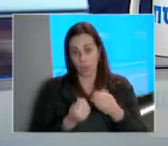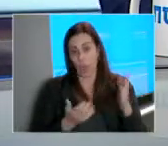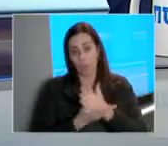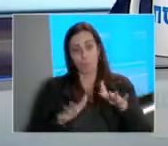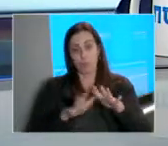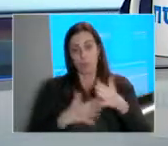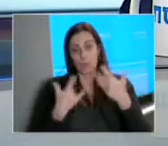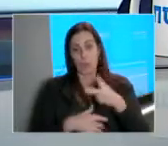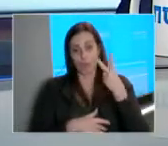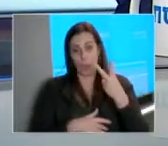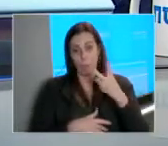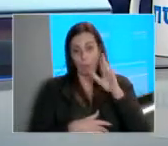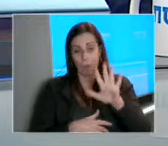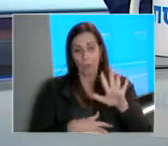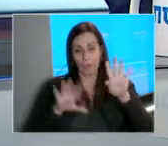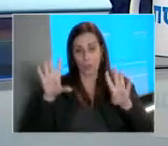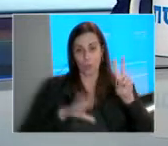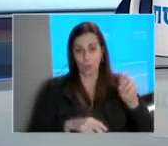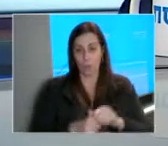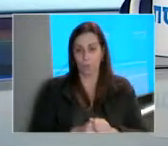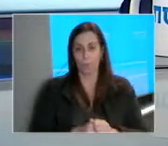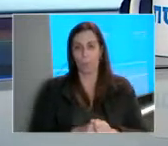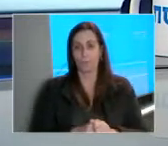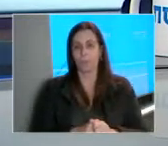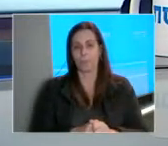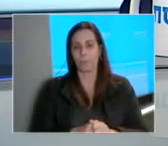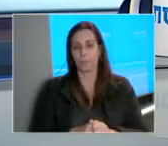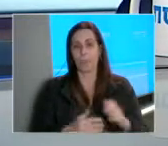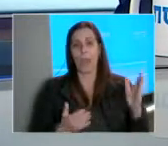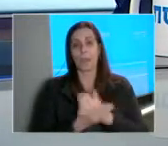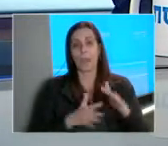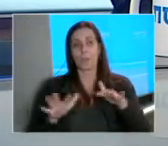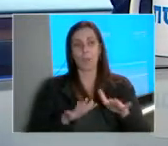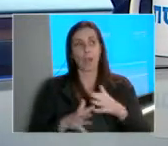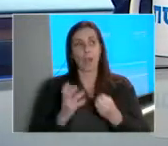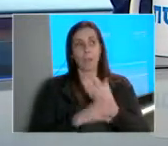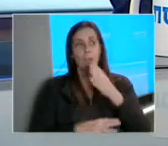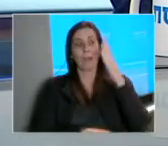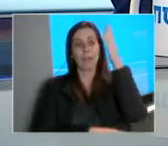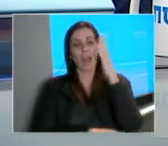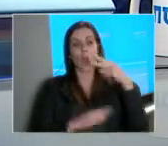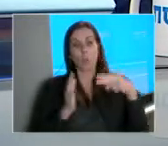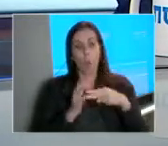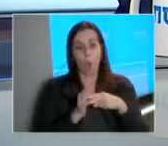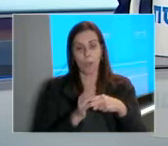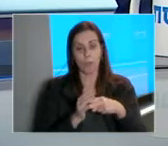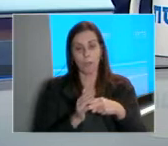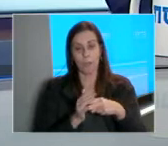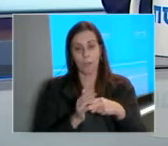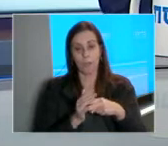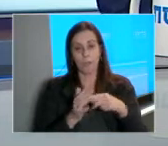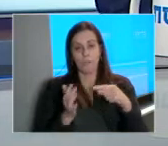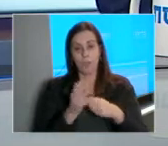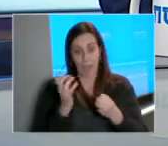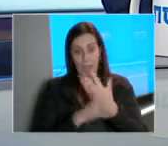להחלטת ממשלה מספר 2592. החלטת ממשלה על הקמת תחנות כוח,